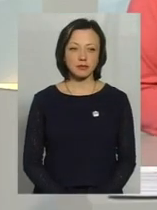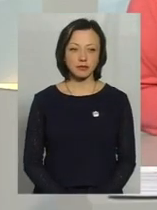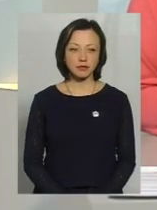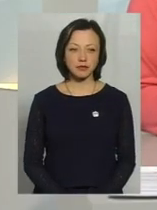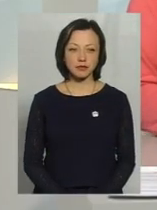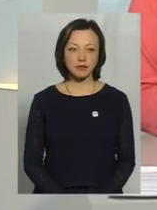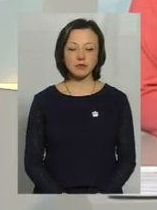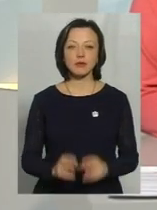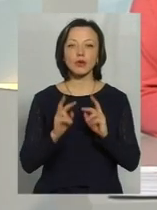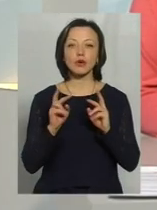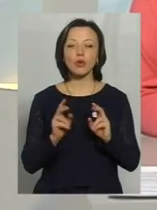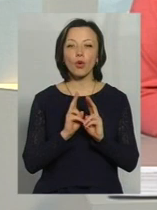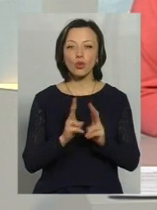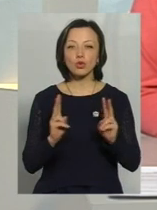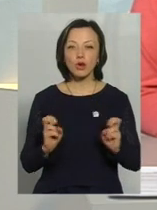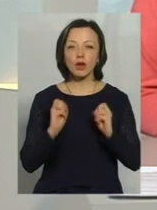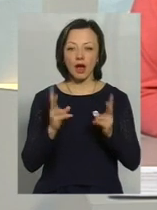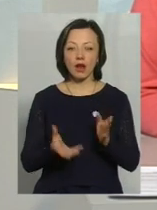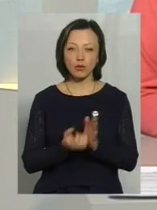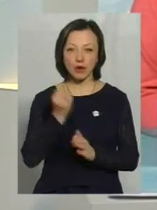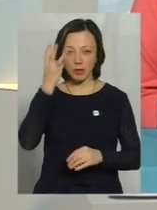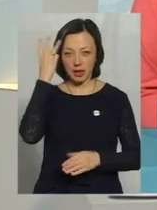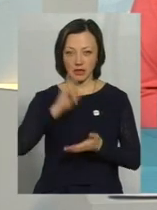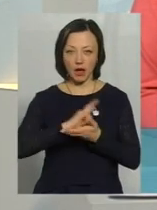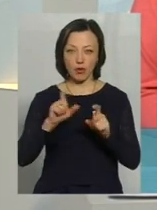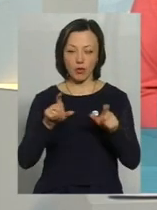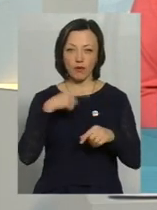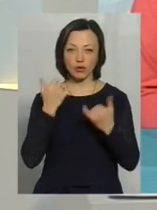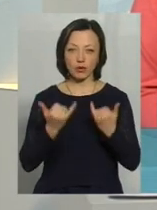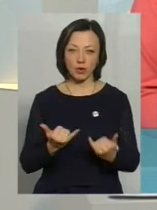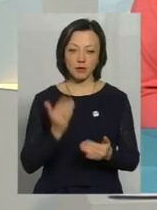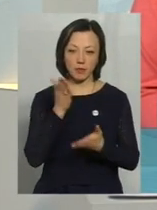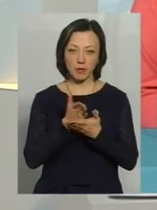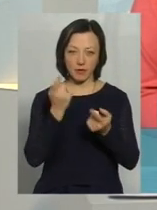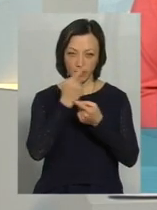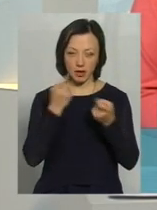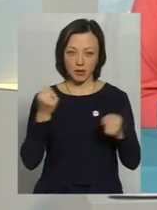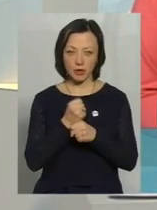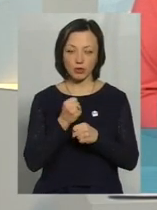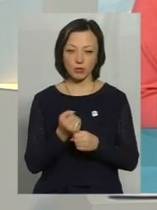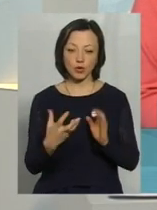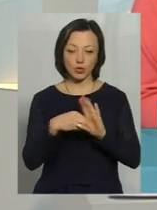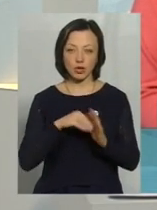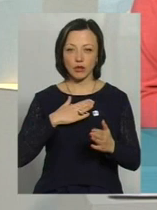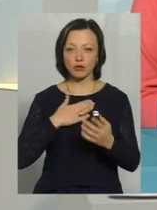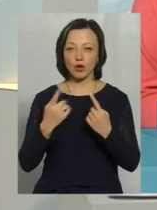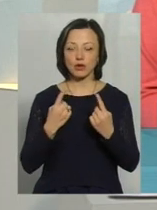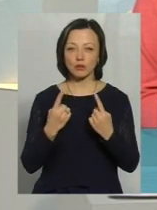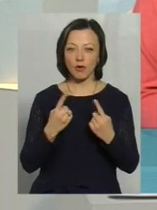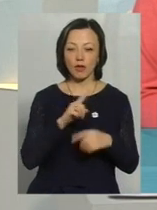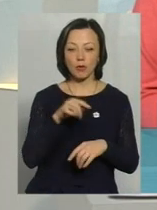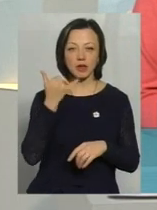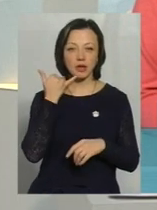То і як рятуватиме Хмельницький аеропорт. Про це говоримо сьогодні. Працюємо для вас у прямому ефірі, тому долучайтесь до нашої розмови.